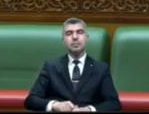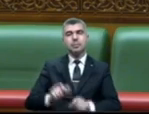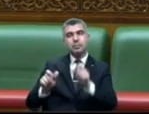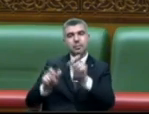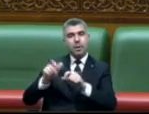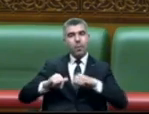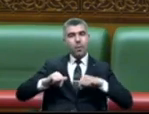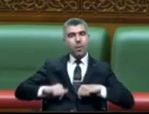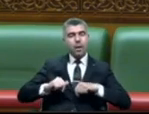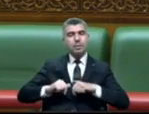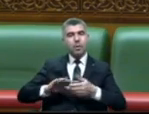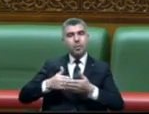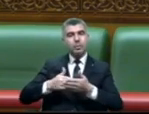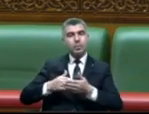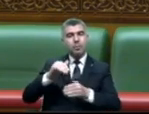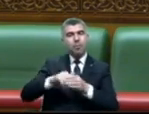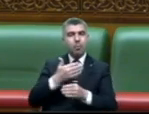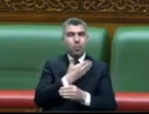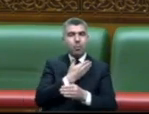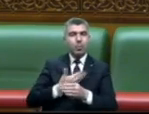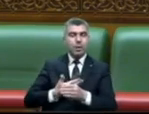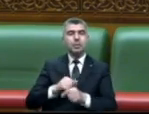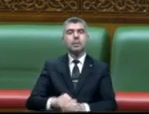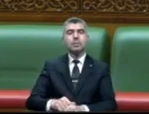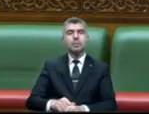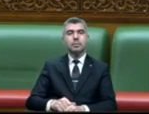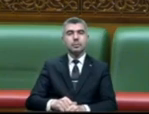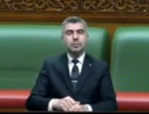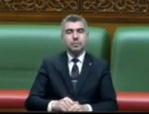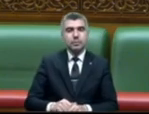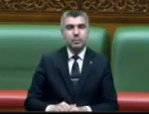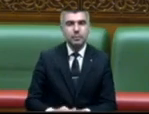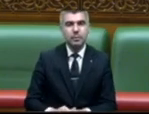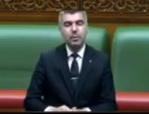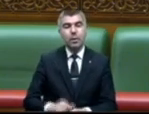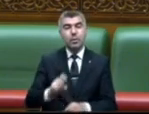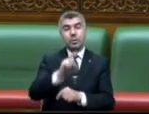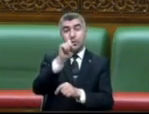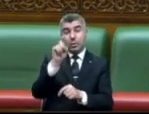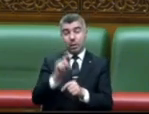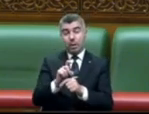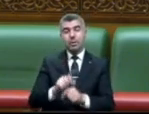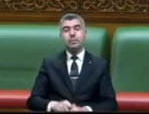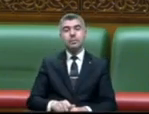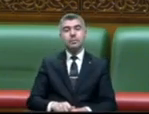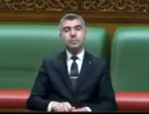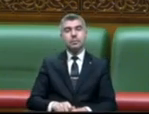السيد الوزير المحترم، السادة والسيدات المحترمات. السيد الوزير، سؤال